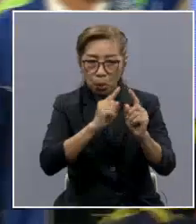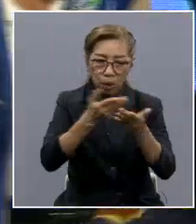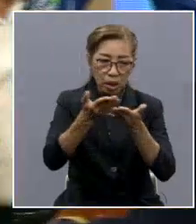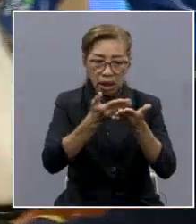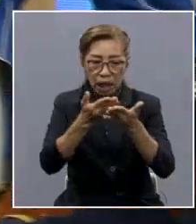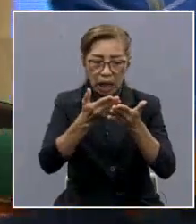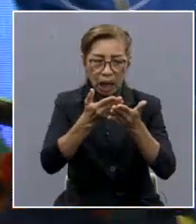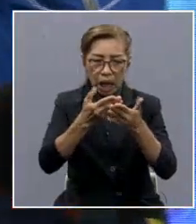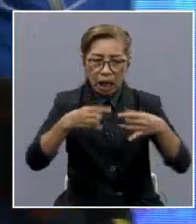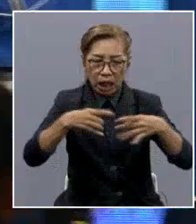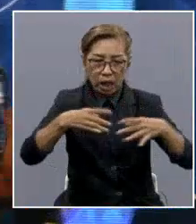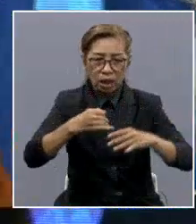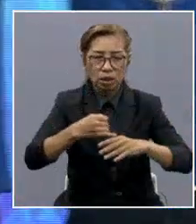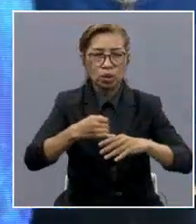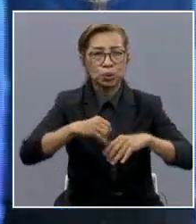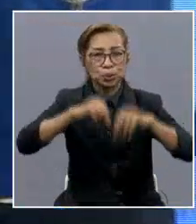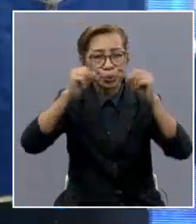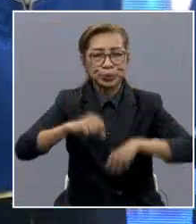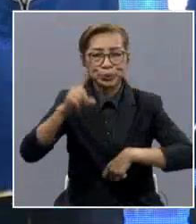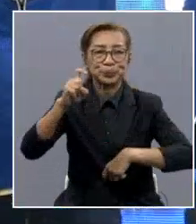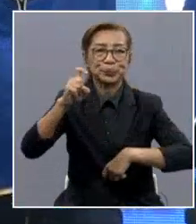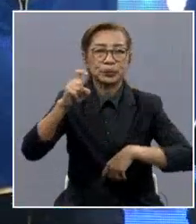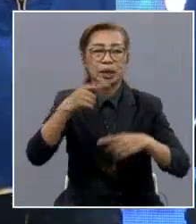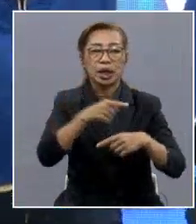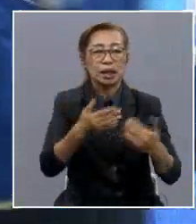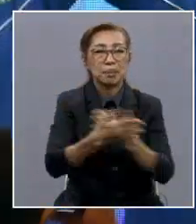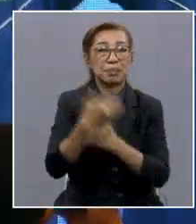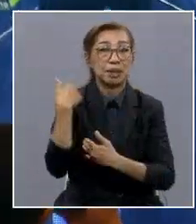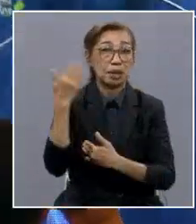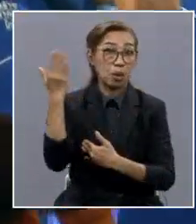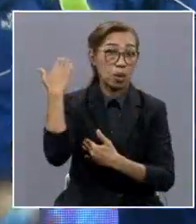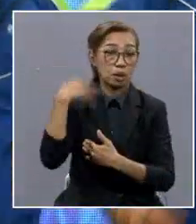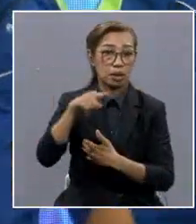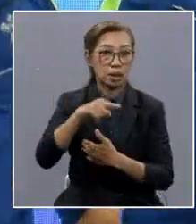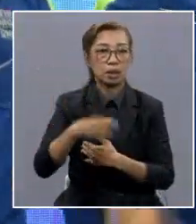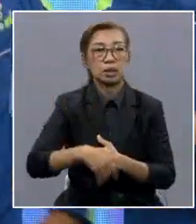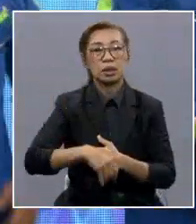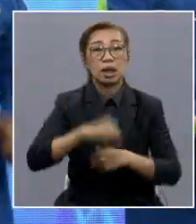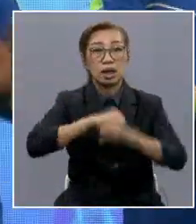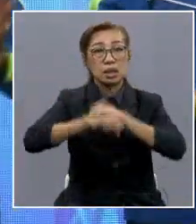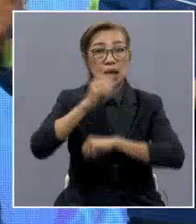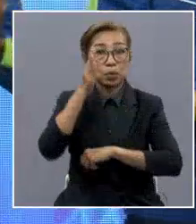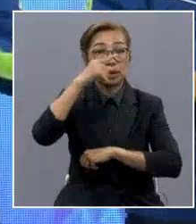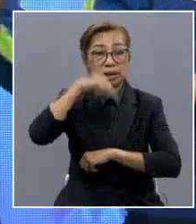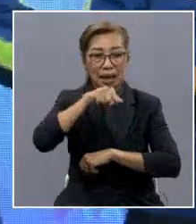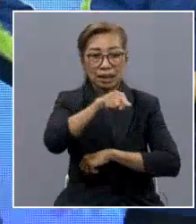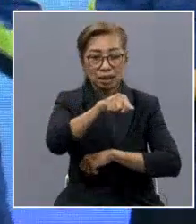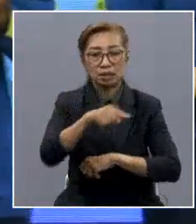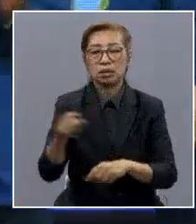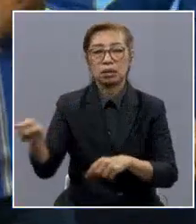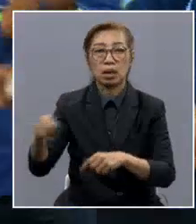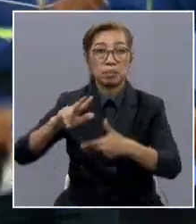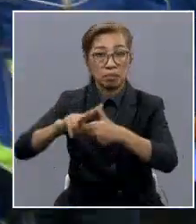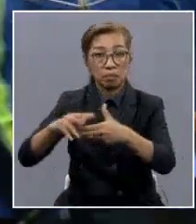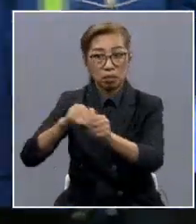ะครับขณะเดียวกันมีรายงานนะครับเมื่อที่ผ่านมาแกนนำของสร้างอนาคตไทยเปิดโต๊ะเจรจากับแกนนำพลังประ